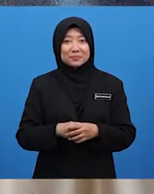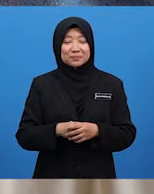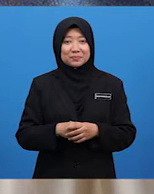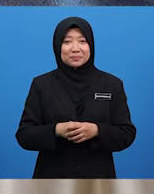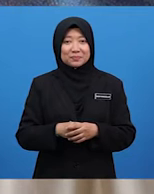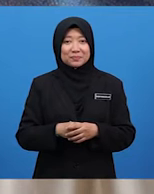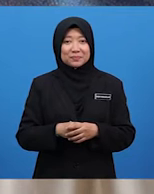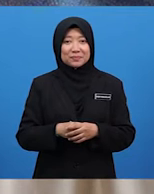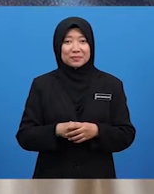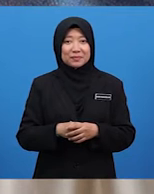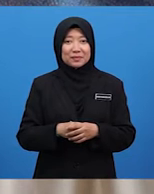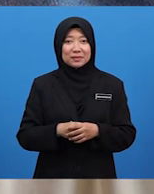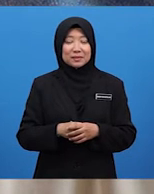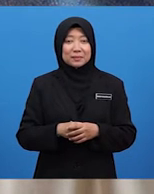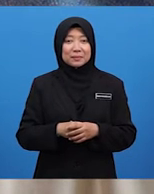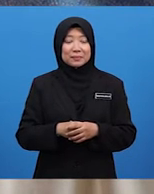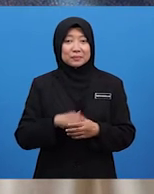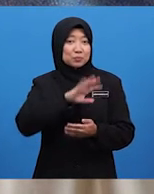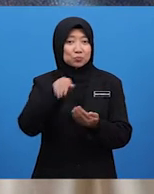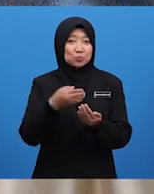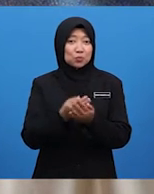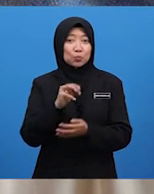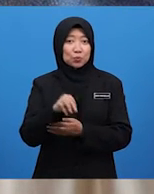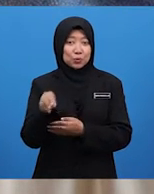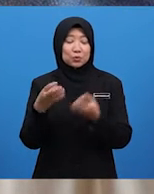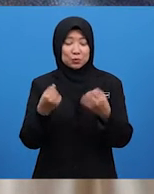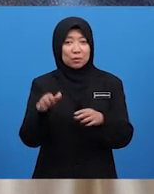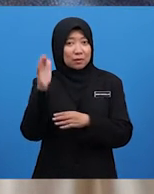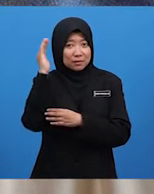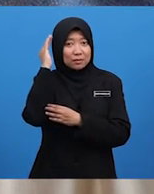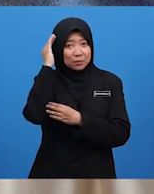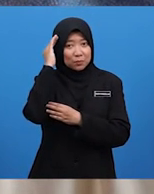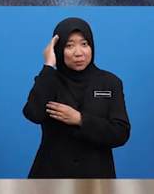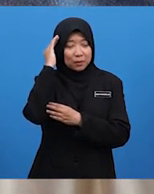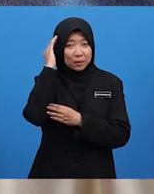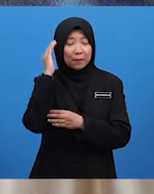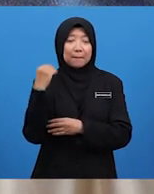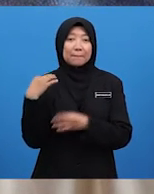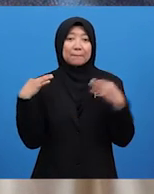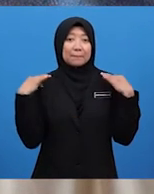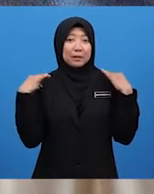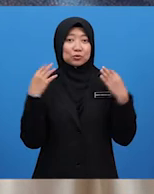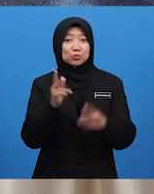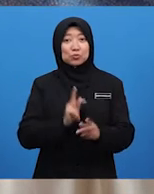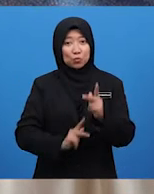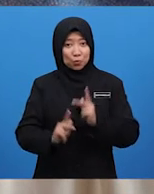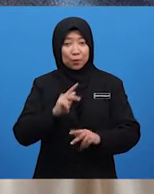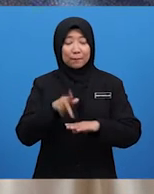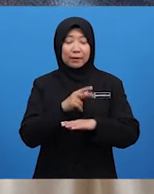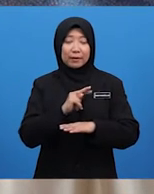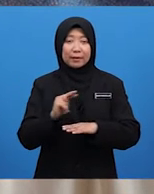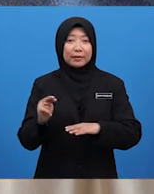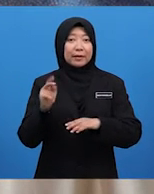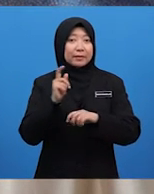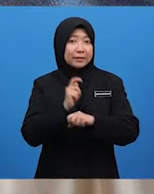Baiklah, seperti mana yang semua murid tahu, baju kurung merupakan pakaian